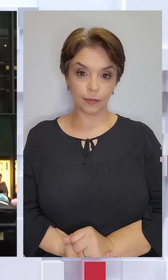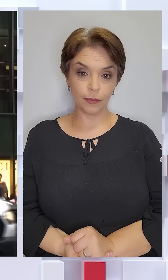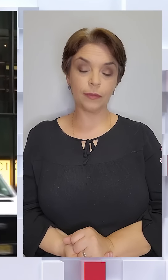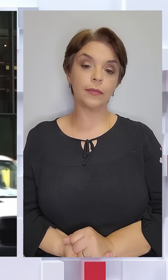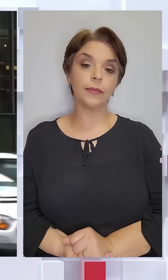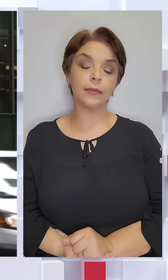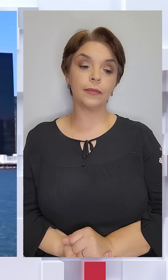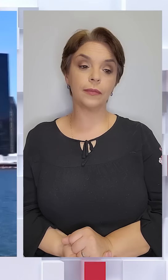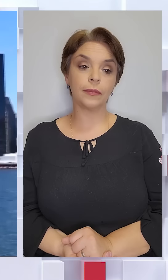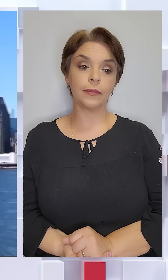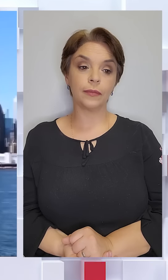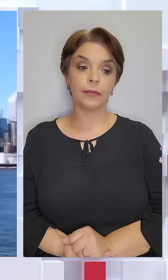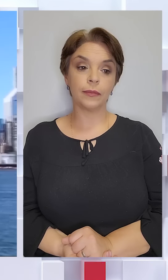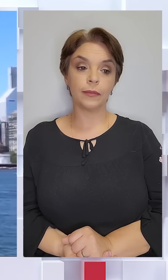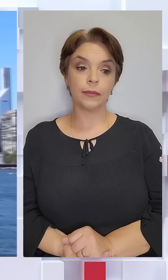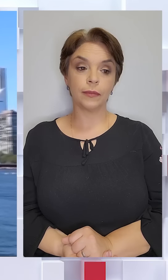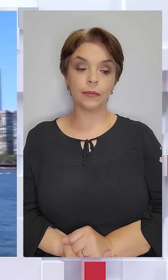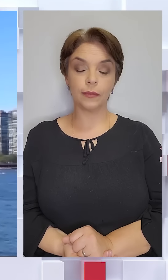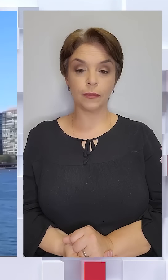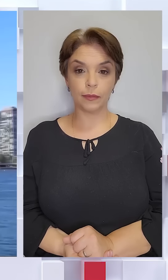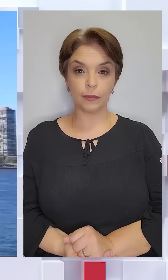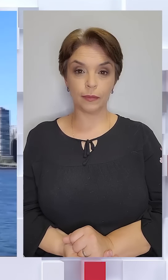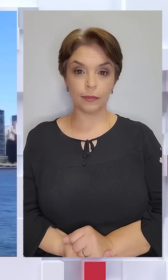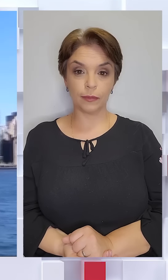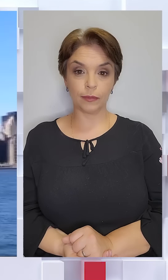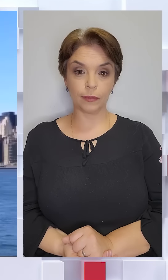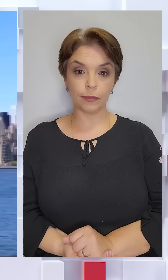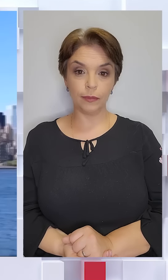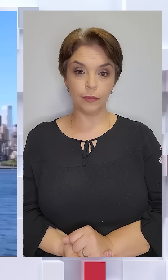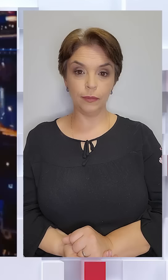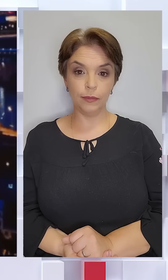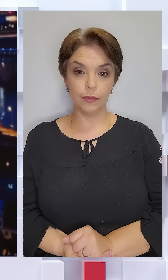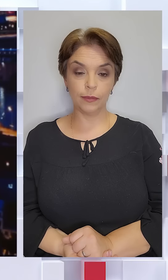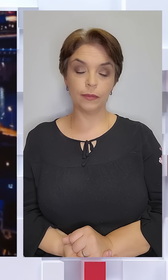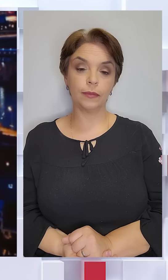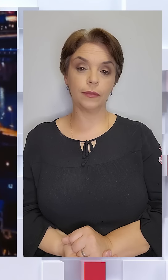Ольга Кошеленко, Максим Шинкаренко, ТСН 1+1, Марафон. Єдині новини.